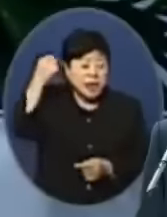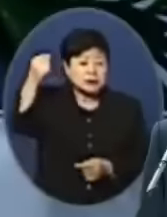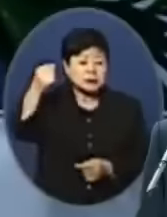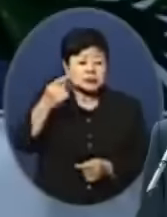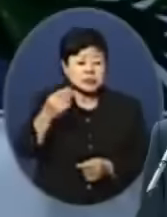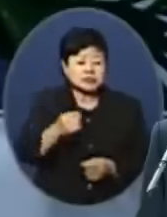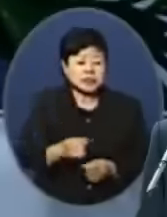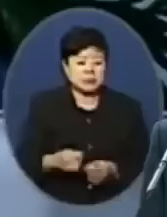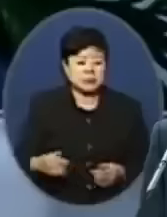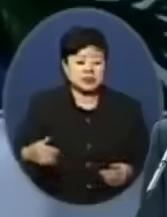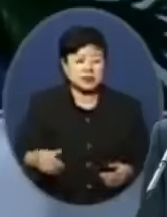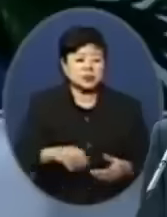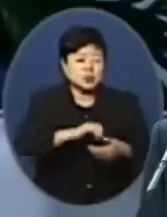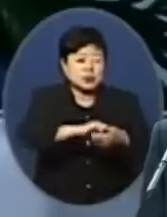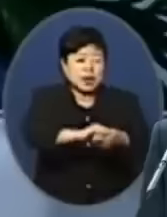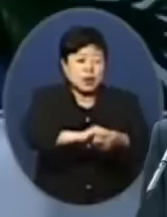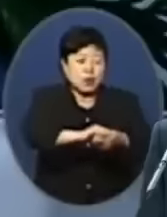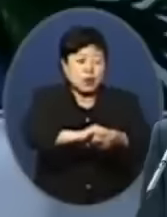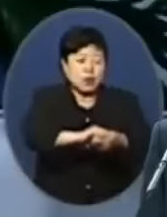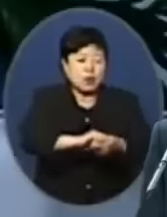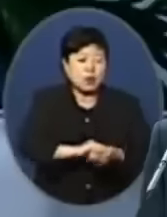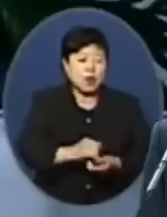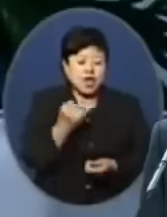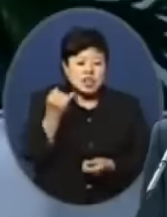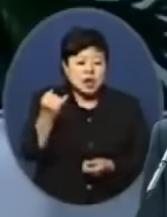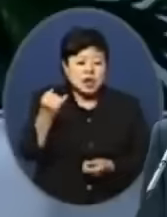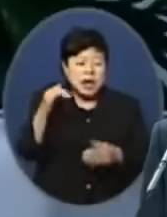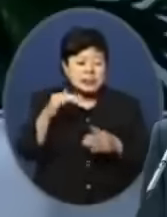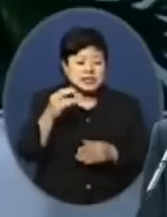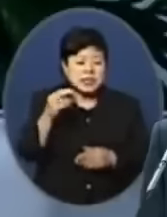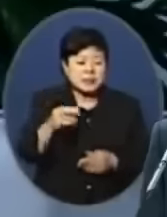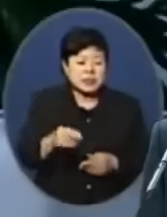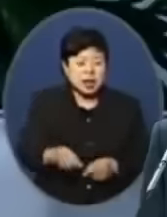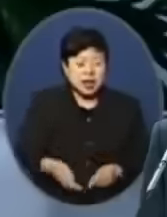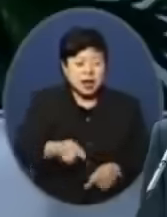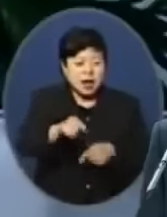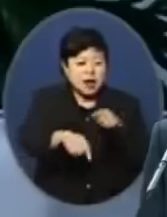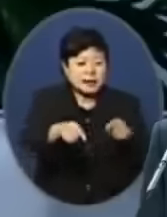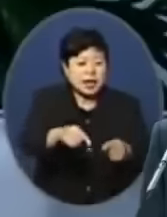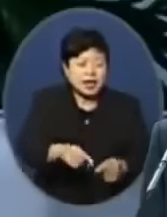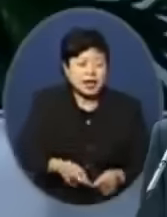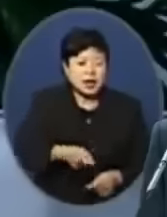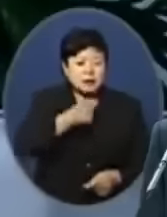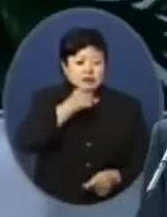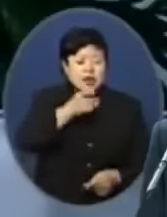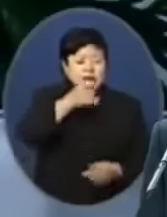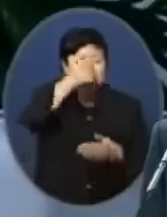세 사람이 스크람을 짜가지고서 도랑불 속으로 걸어 들어갔다가